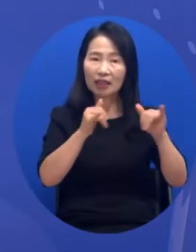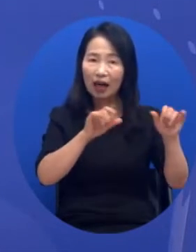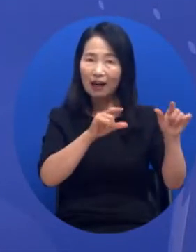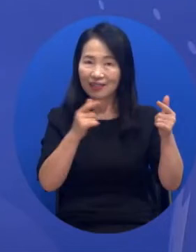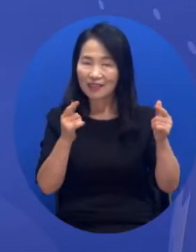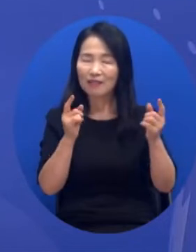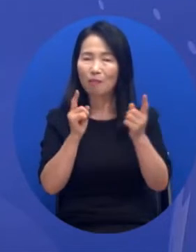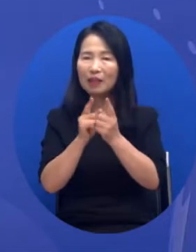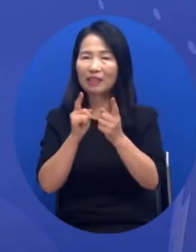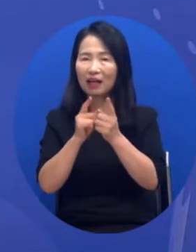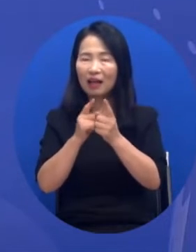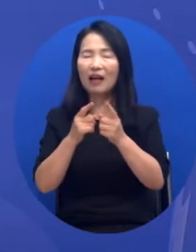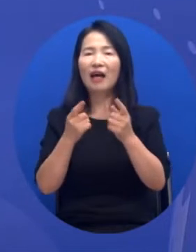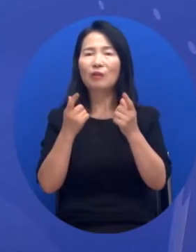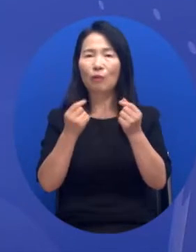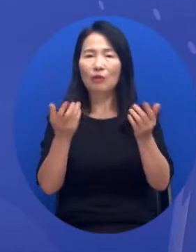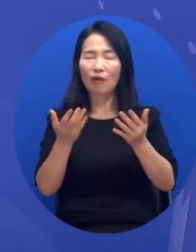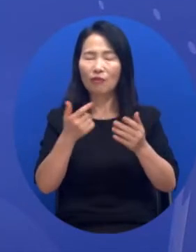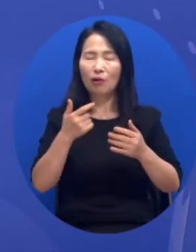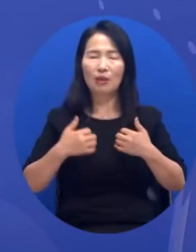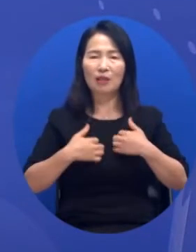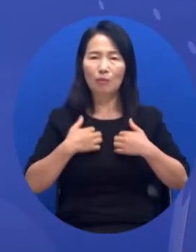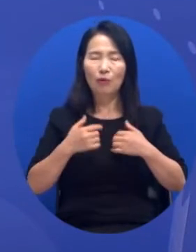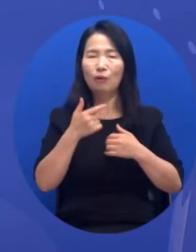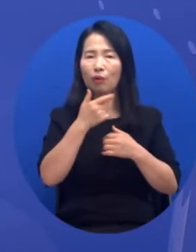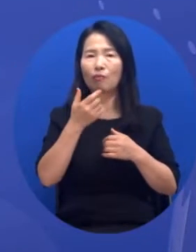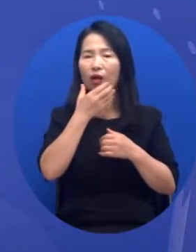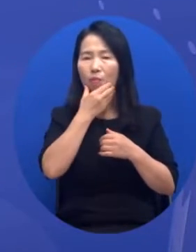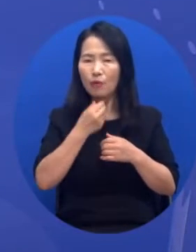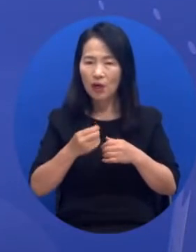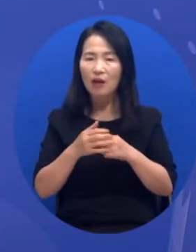게 너무 기쁜 거예요. 예. 그래서 너무 행복하고요.